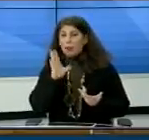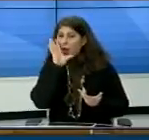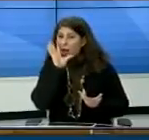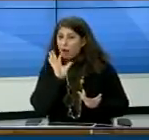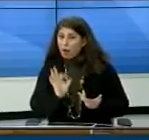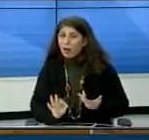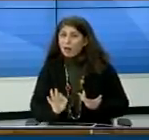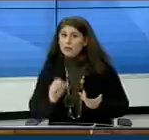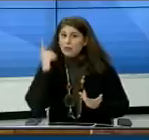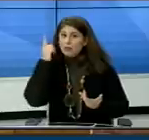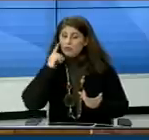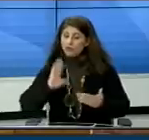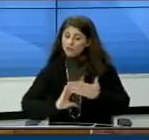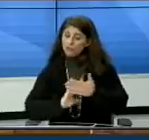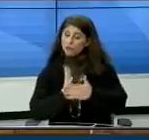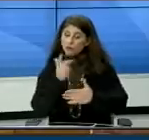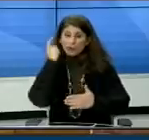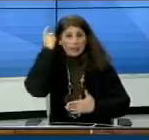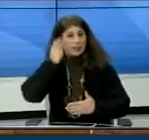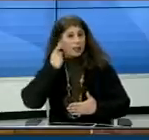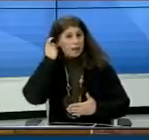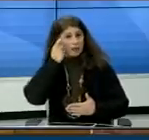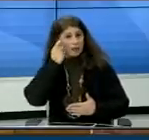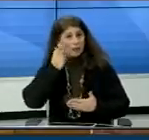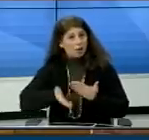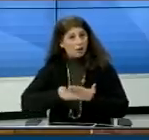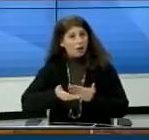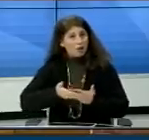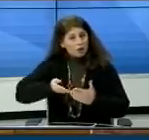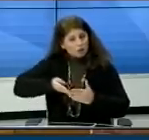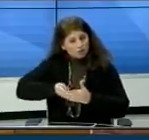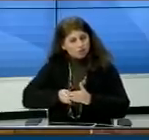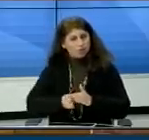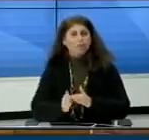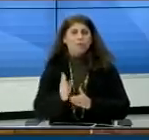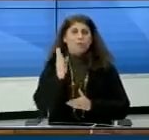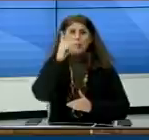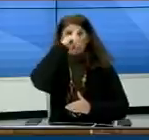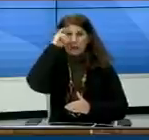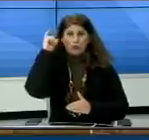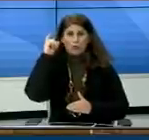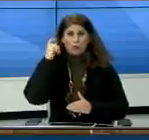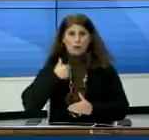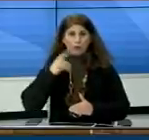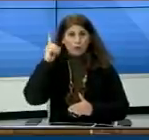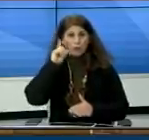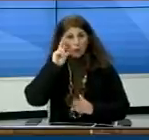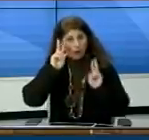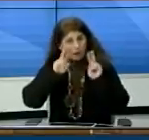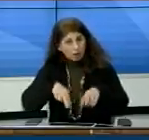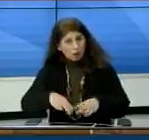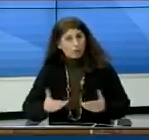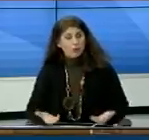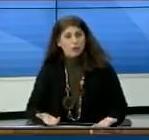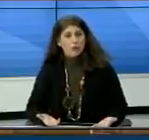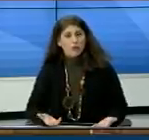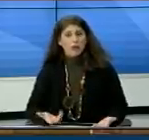δημιουργικές σκέψεις που θα βοηθούν στην υπέρβαση δυσκολιών, τις οποίες πρώτος εγώ αναγνωρίζω, δυστυχώς